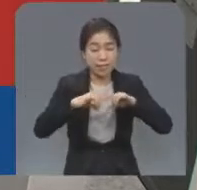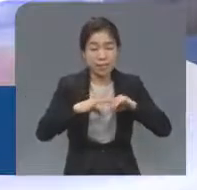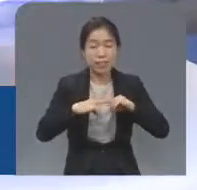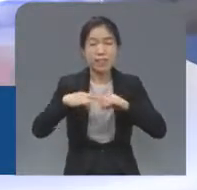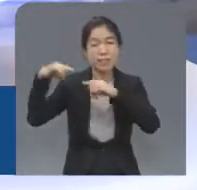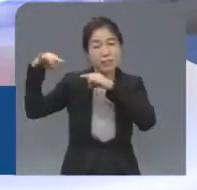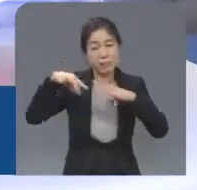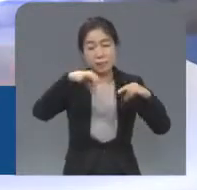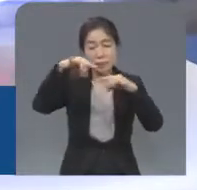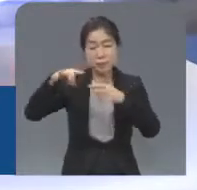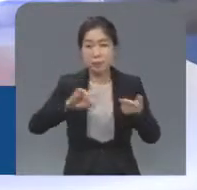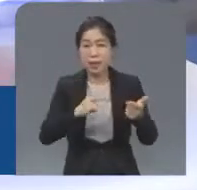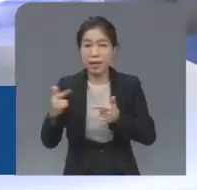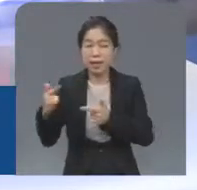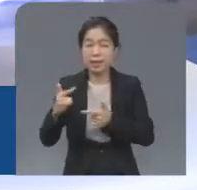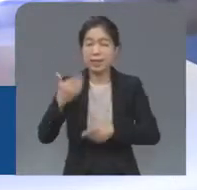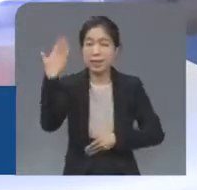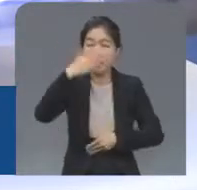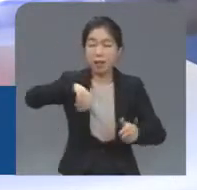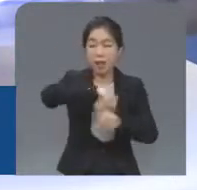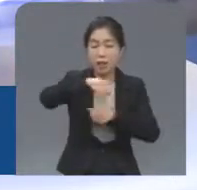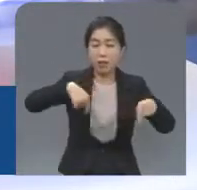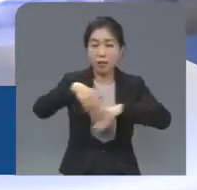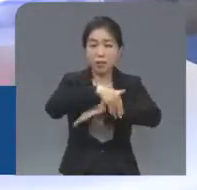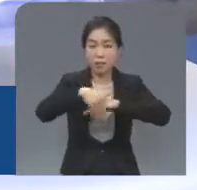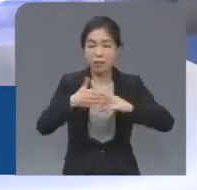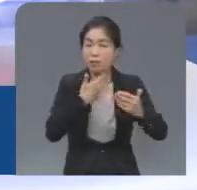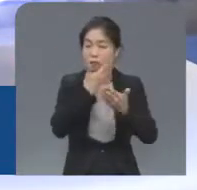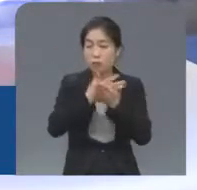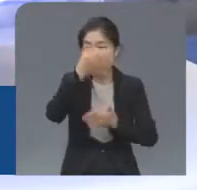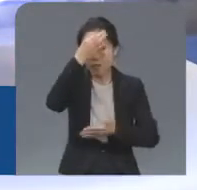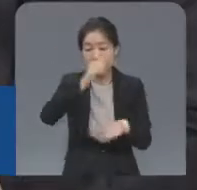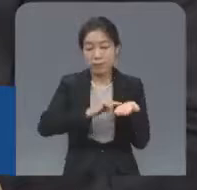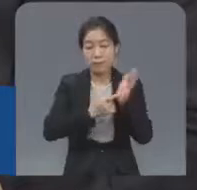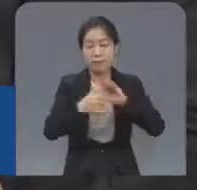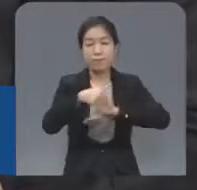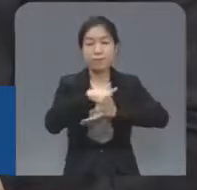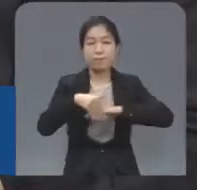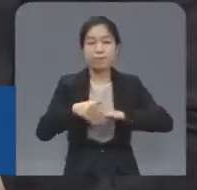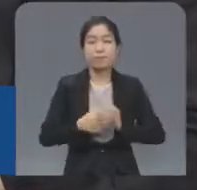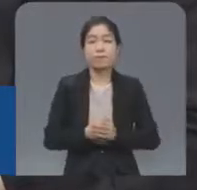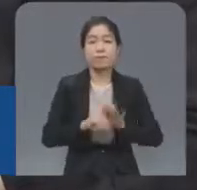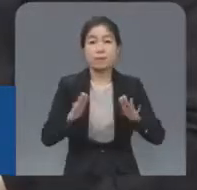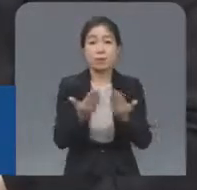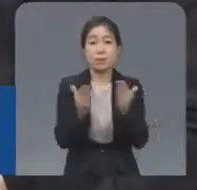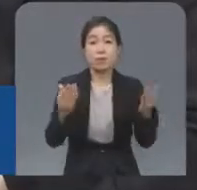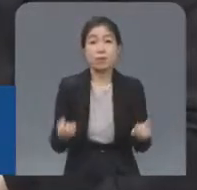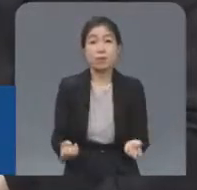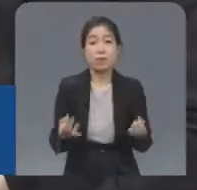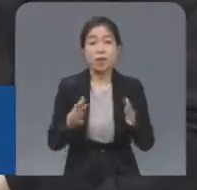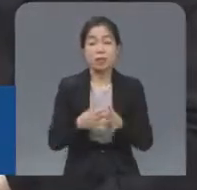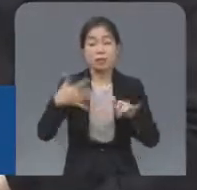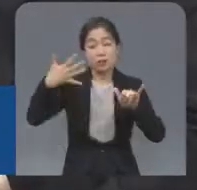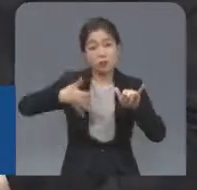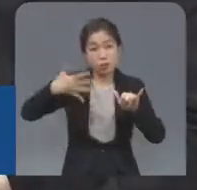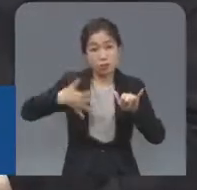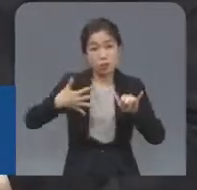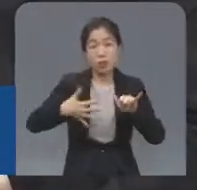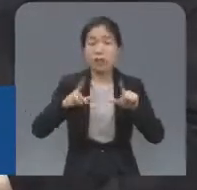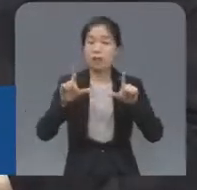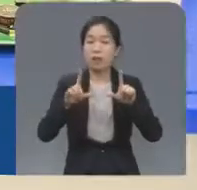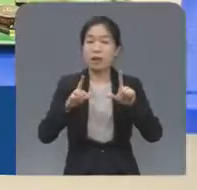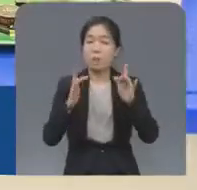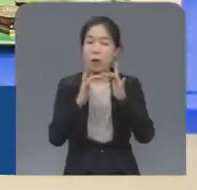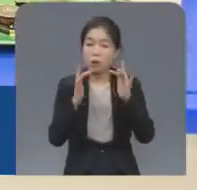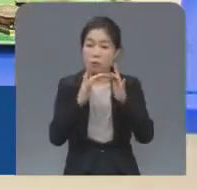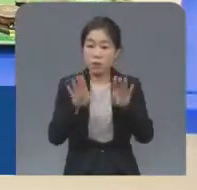스마트 그리드 등 그린 뉴딜 정책의 핵심 기술을 선보일 예정입니다. 이번 전시회는 유튜브를 통해서